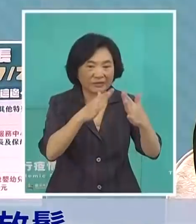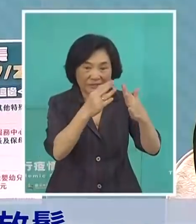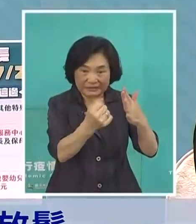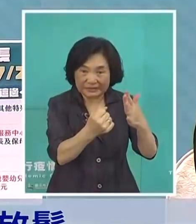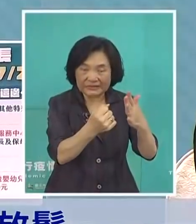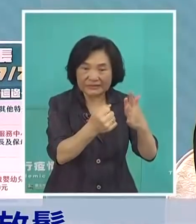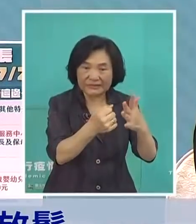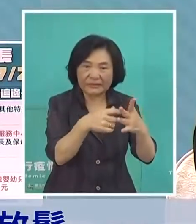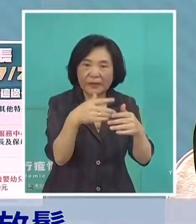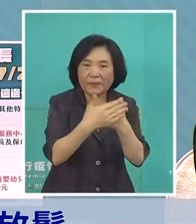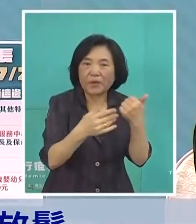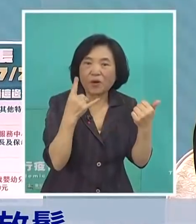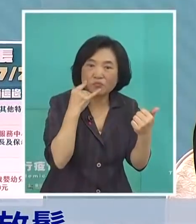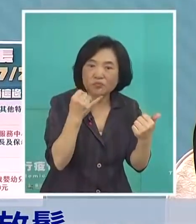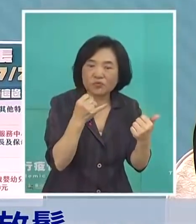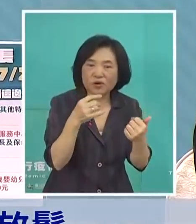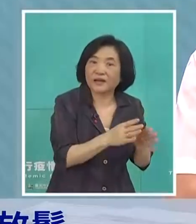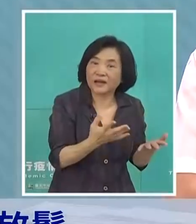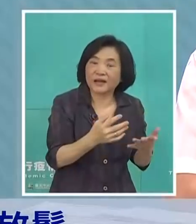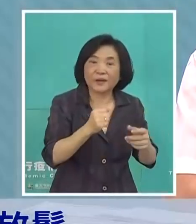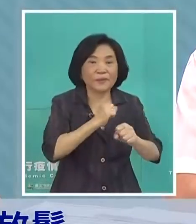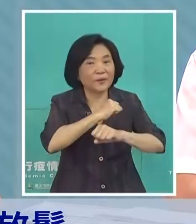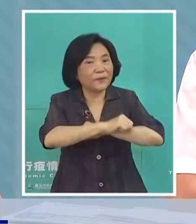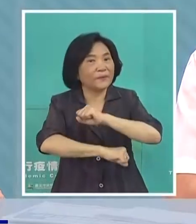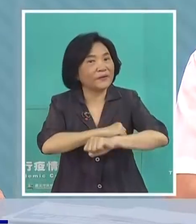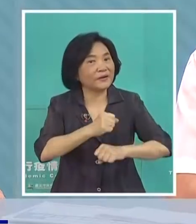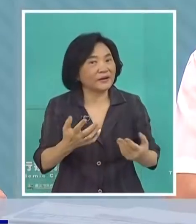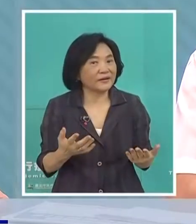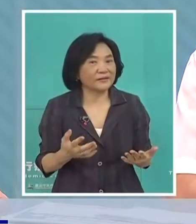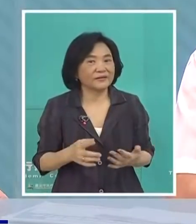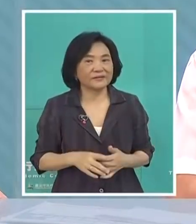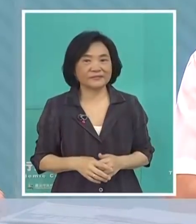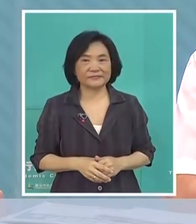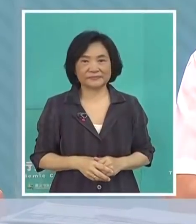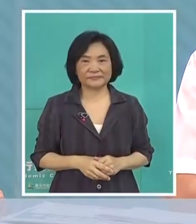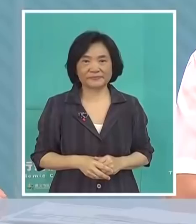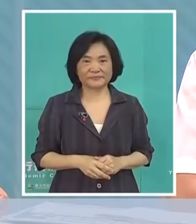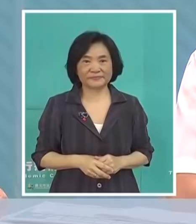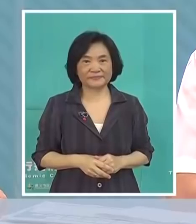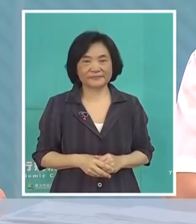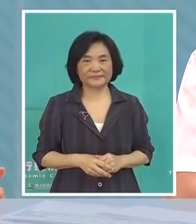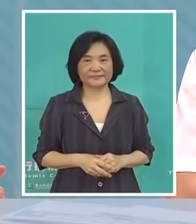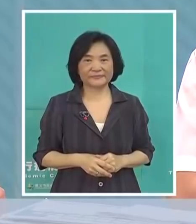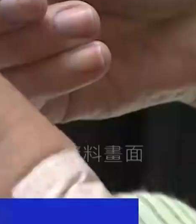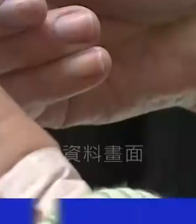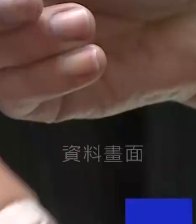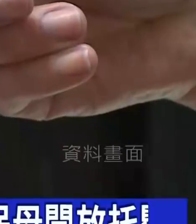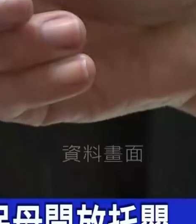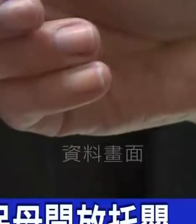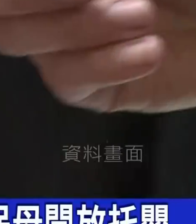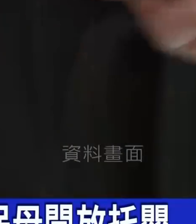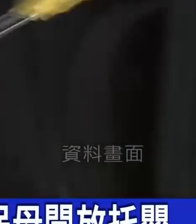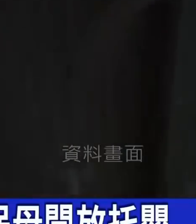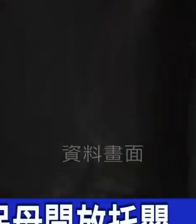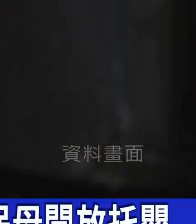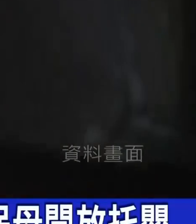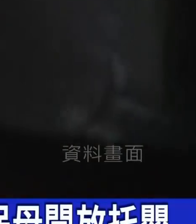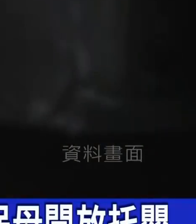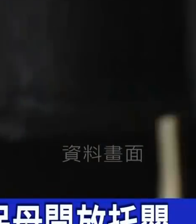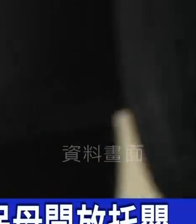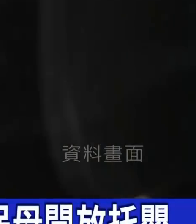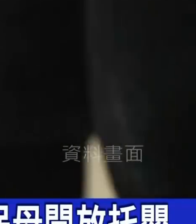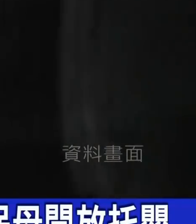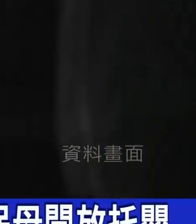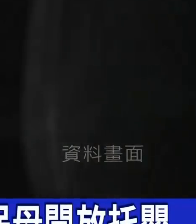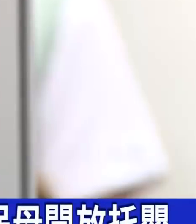姆大概就可以先放松。 暑假的活动原则上我们会先这个取消。 但北市疫苗被爆料库存